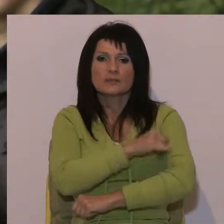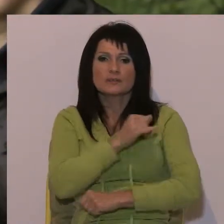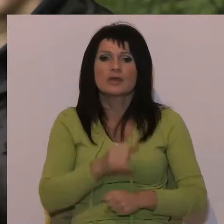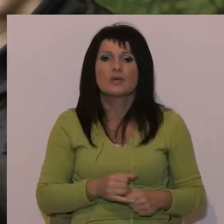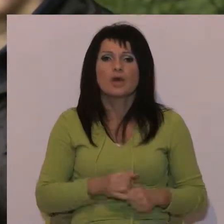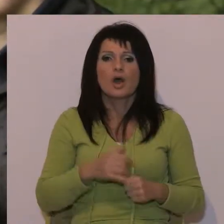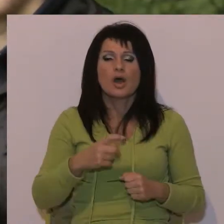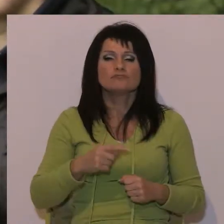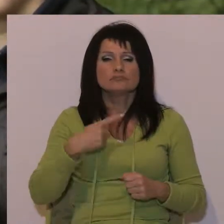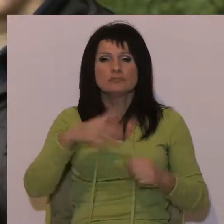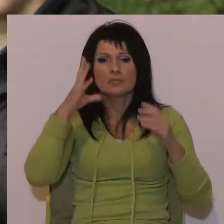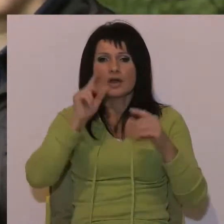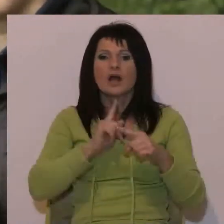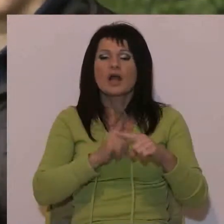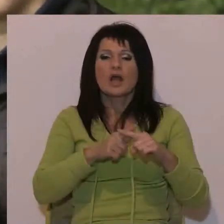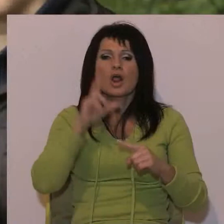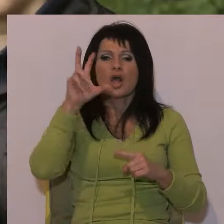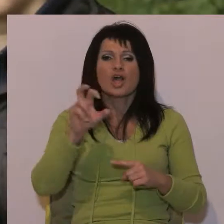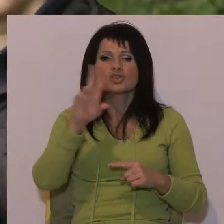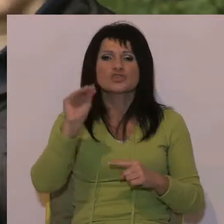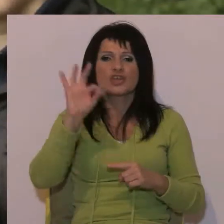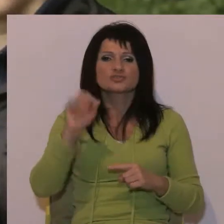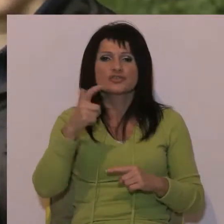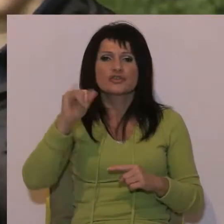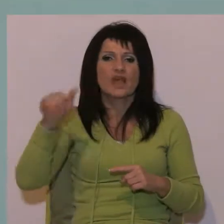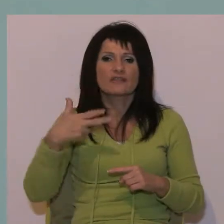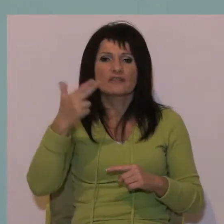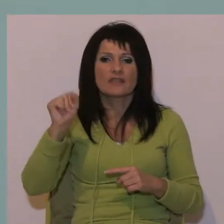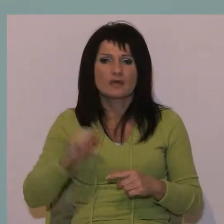godne chrześcijanina. Drodzy moi,